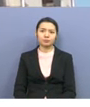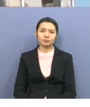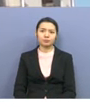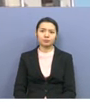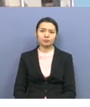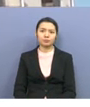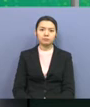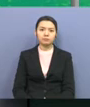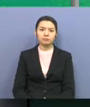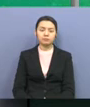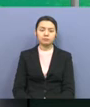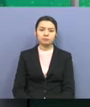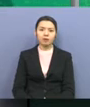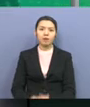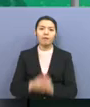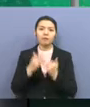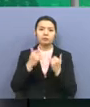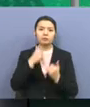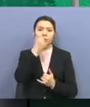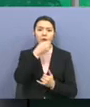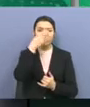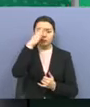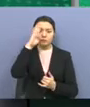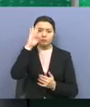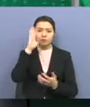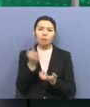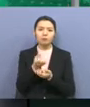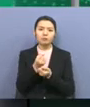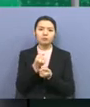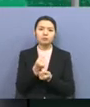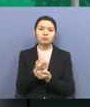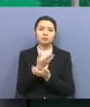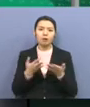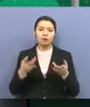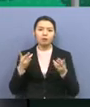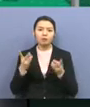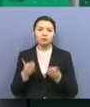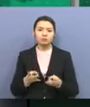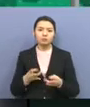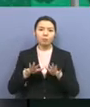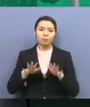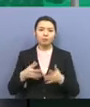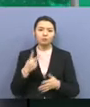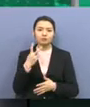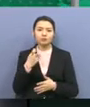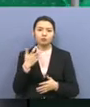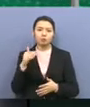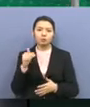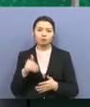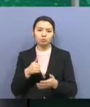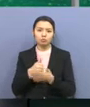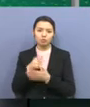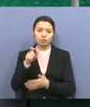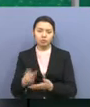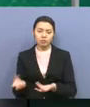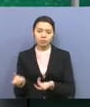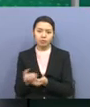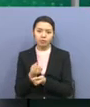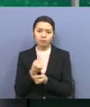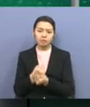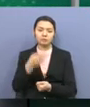Мұқамбетов. Биыл ақмолалық құтқарушылардың көмегімен түрлі апаттардан ұзын саны 205 адам құтқарылған. Бұл